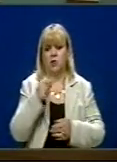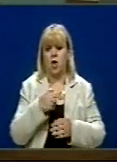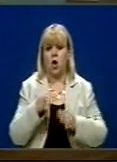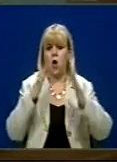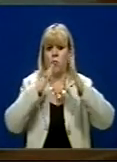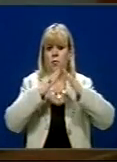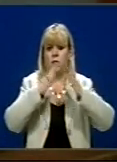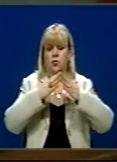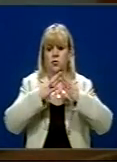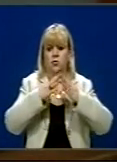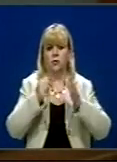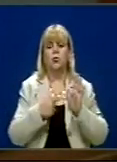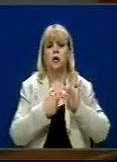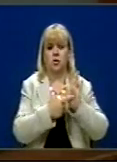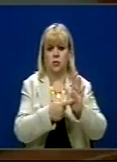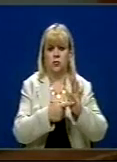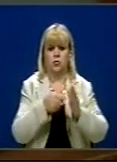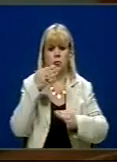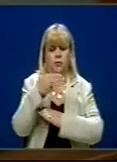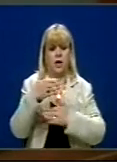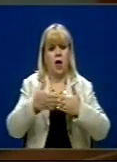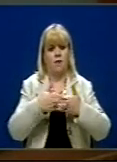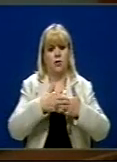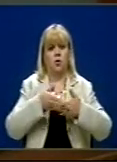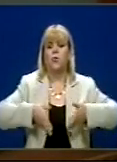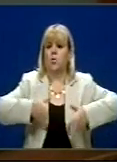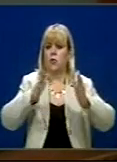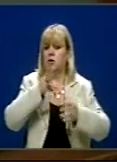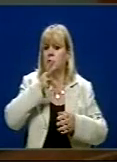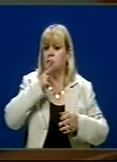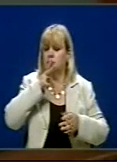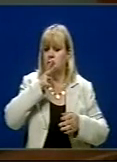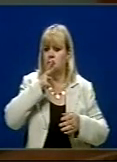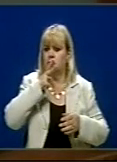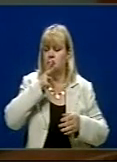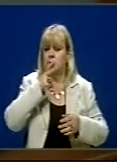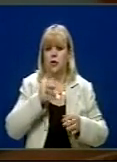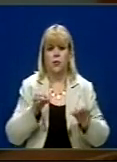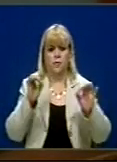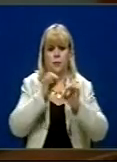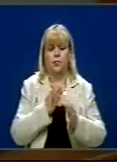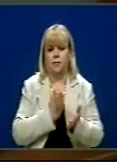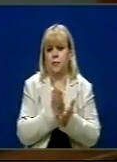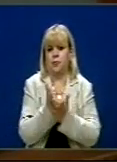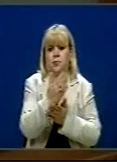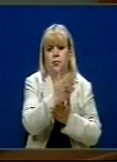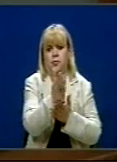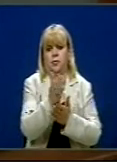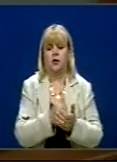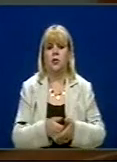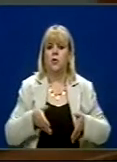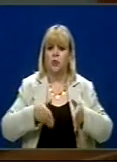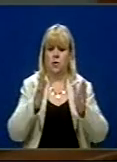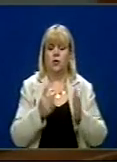objekteve që ju referoni si objekte që janë breg rrugës, kërkojnë që të mos devijohet traseja